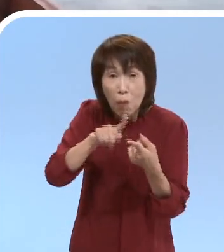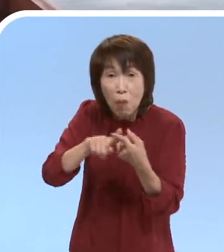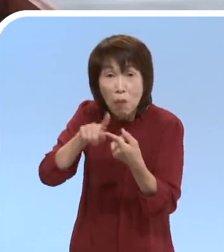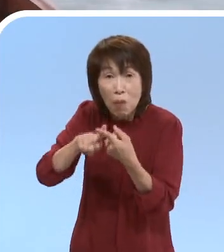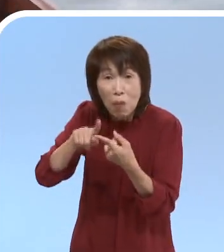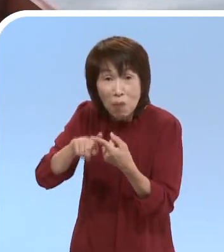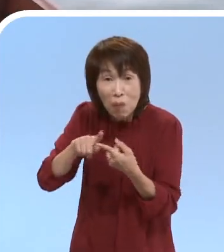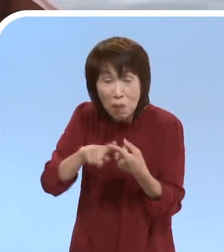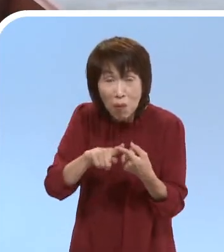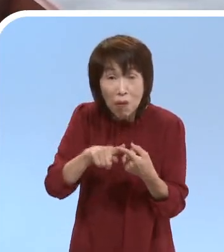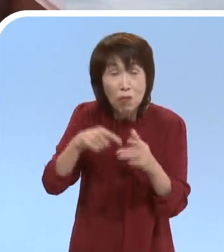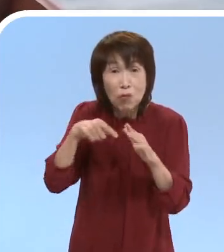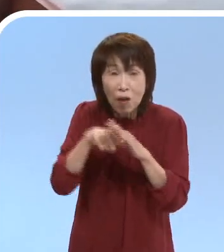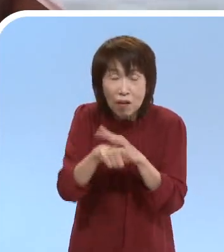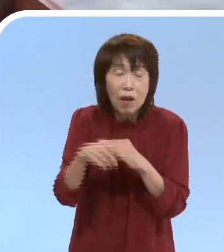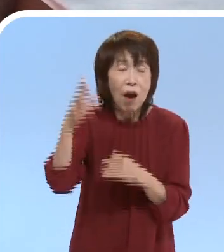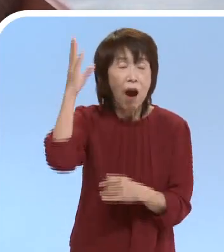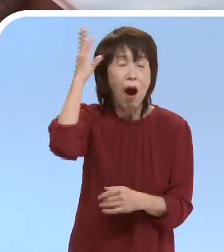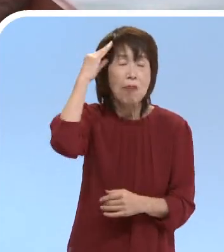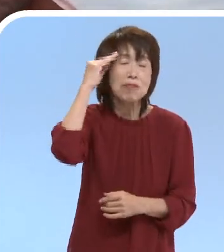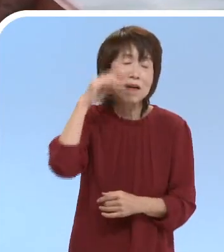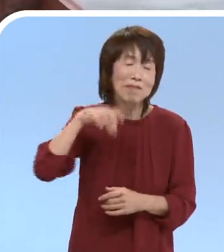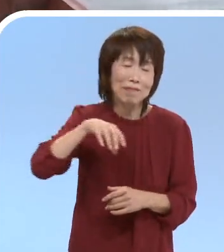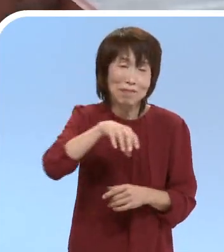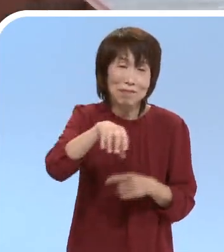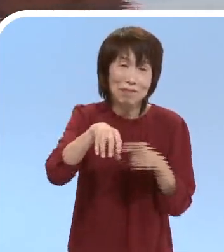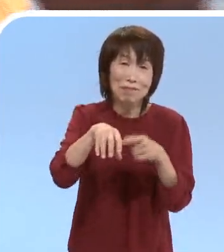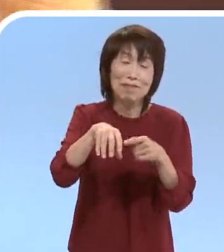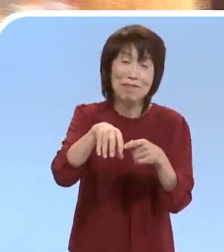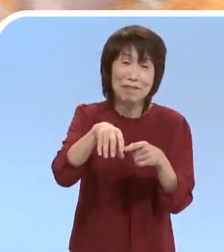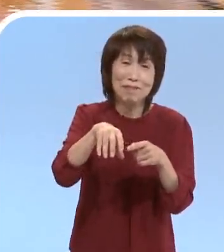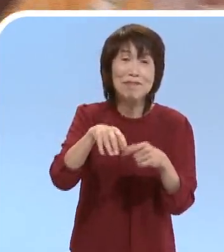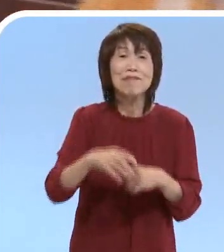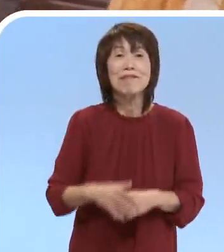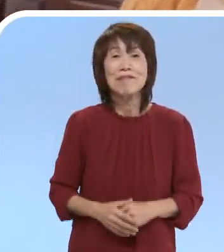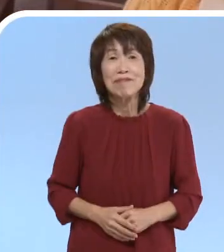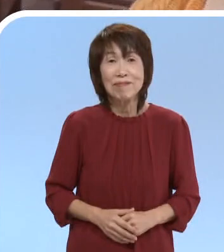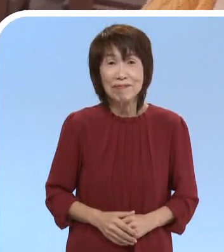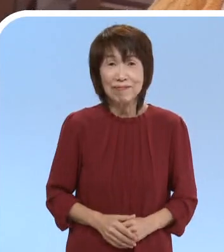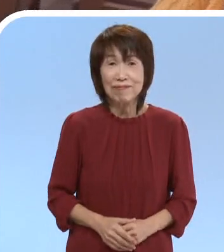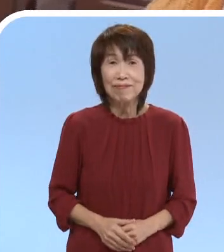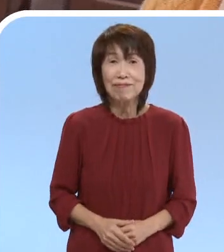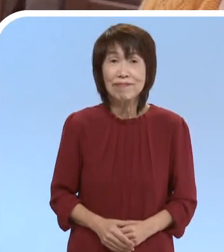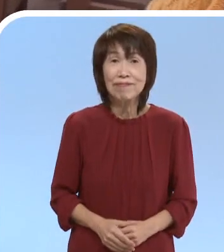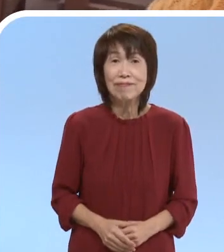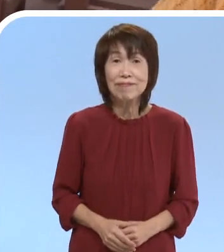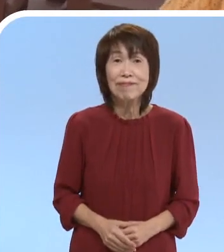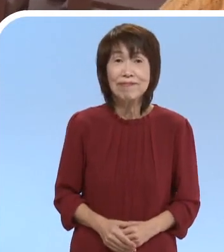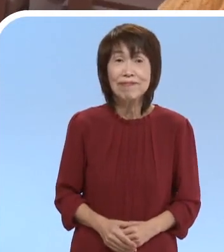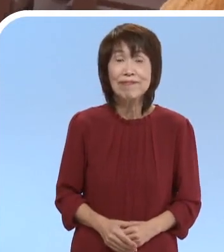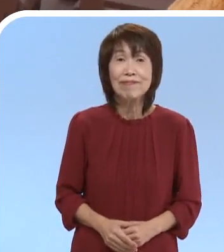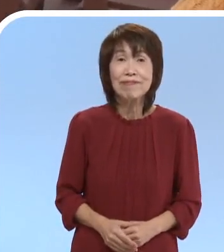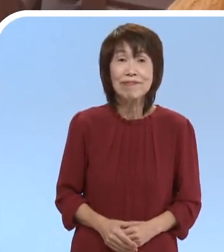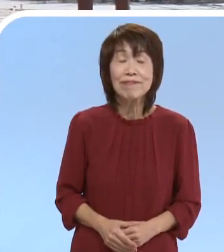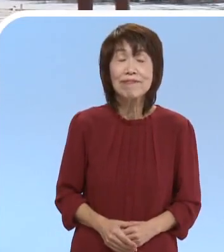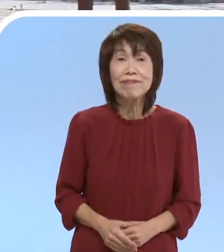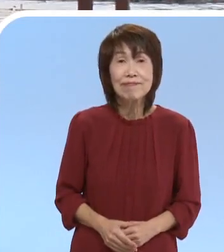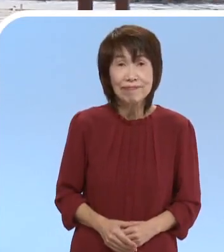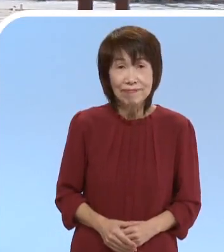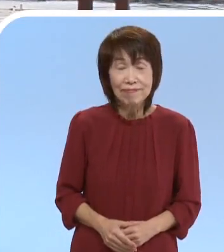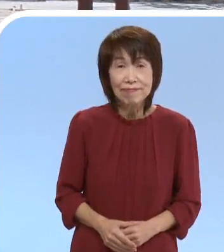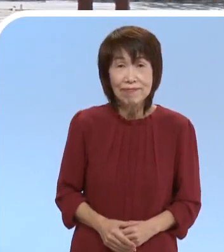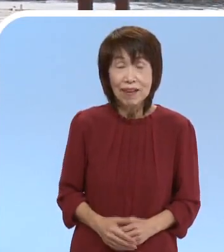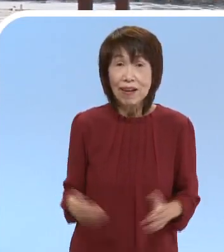その素材をですね、はい、 うん、 一つにまとめ上げる役割っていうのがオリーブオイルにあるんですね。 ねえ、は